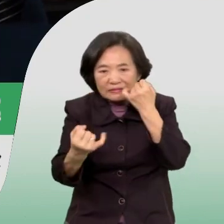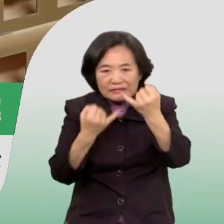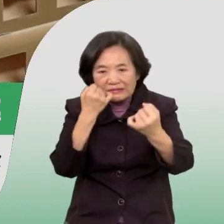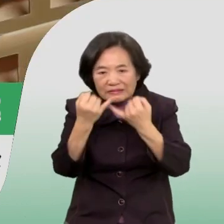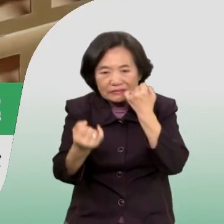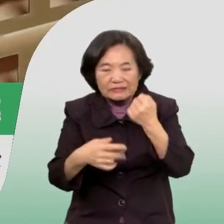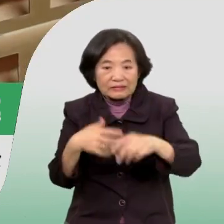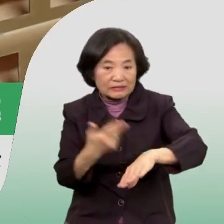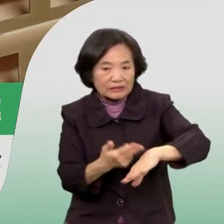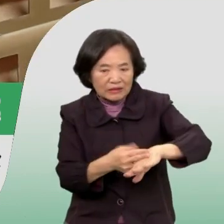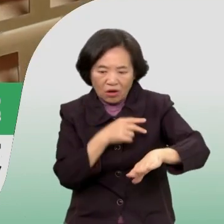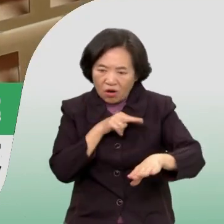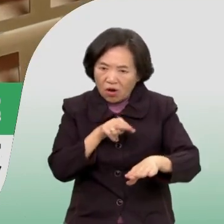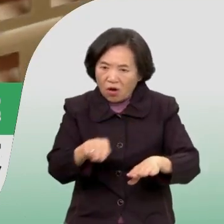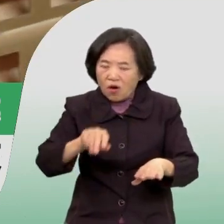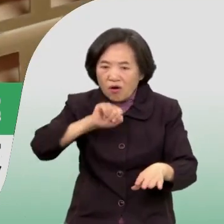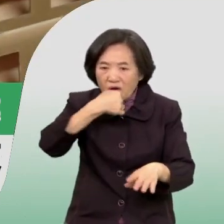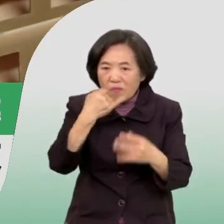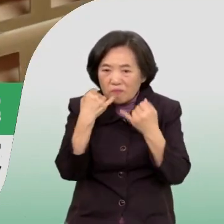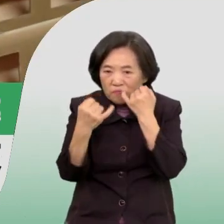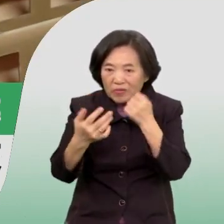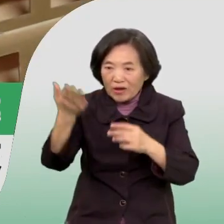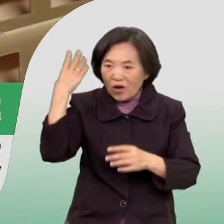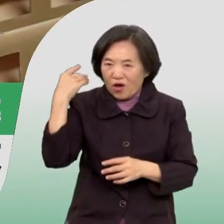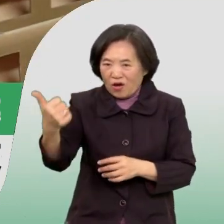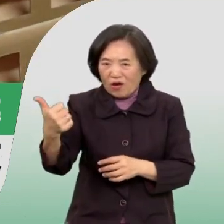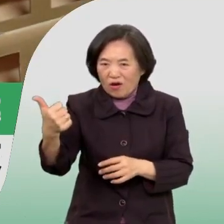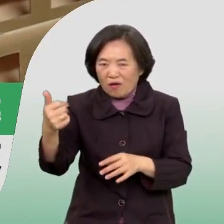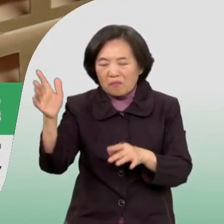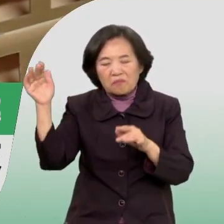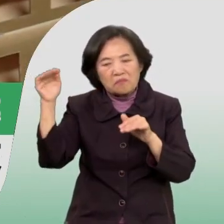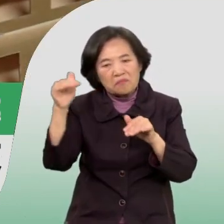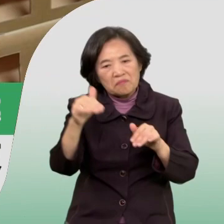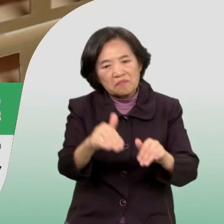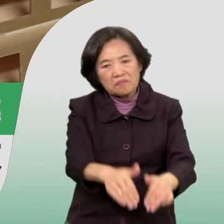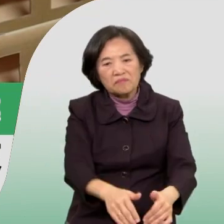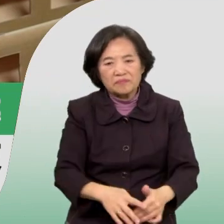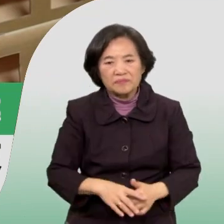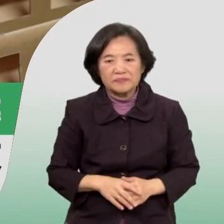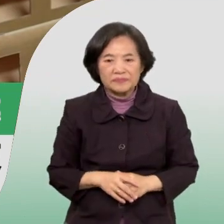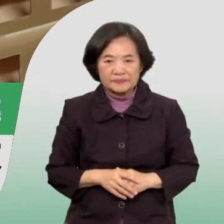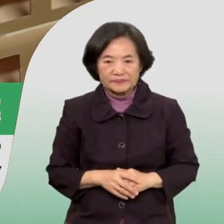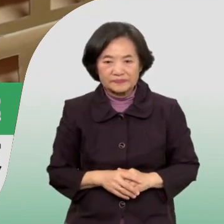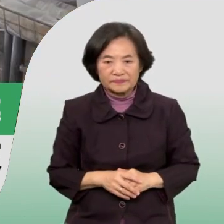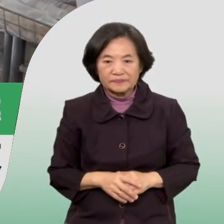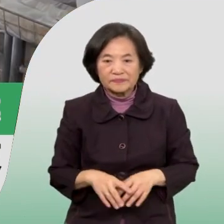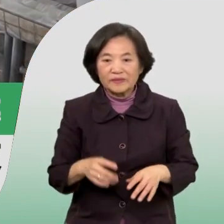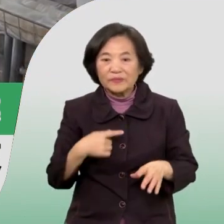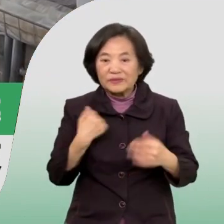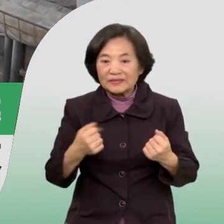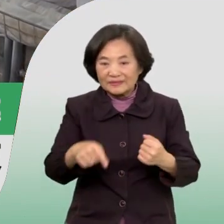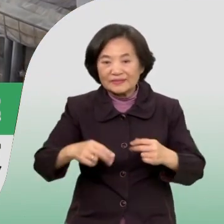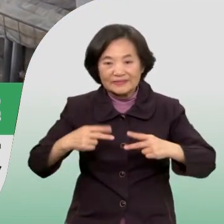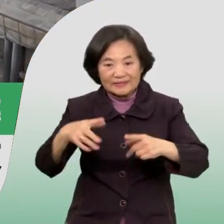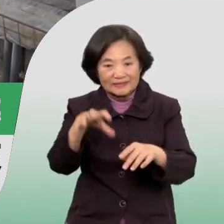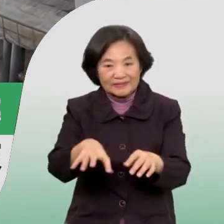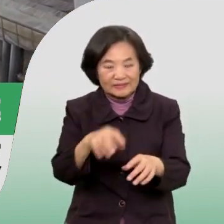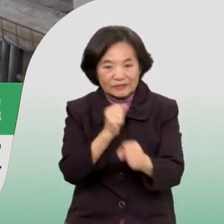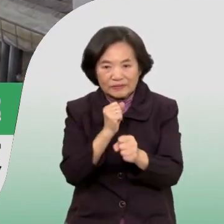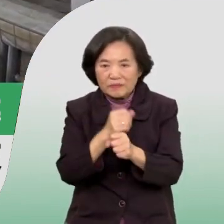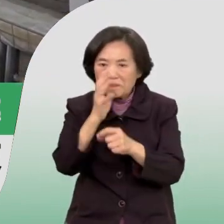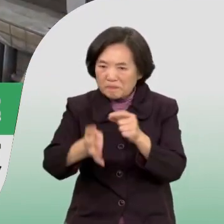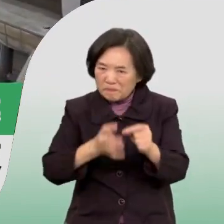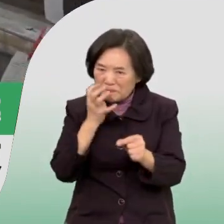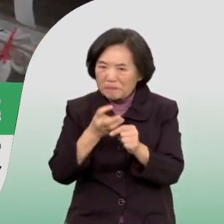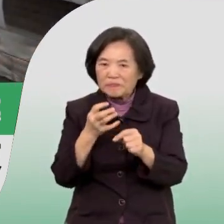为技工。看定台湾产业对环境真好，天天忙碌。 我头样改良厂作为我